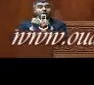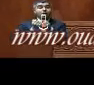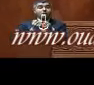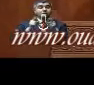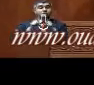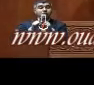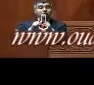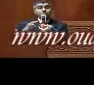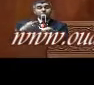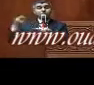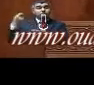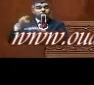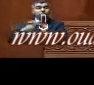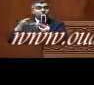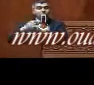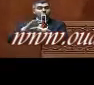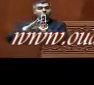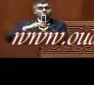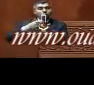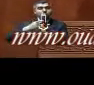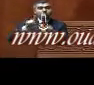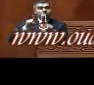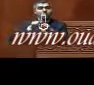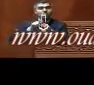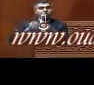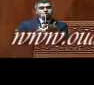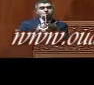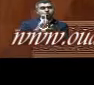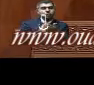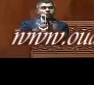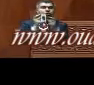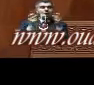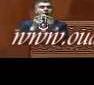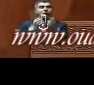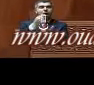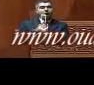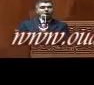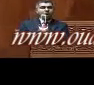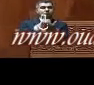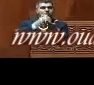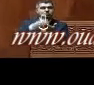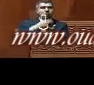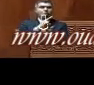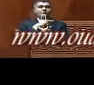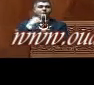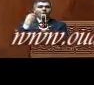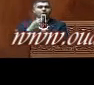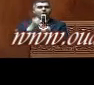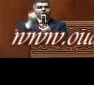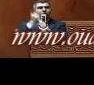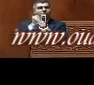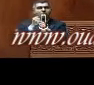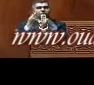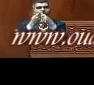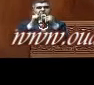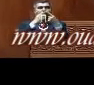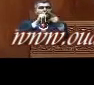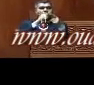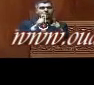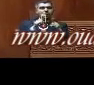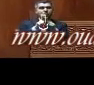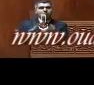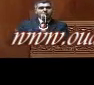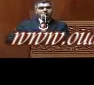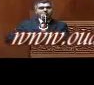تنمية اقتصادية أكبر عبر تشجيع الاستثمار والمقاولة. لذلك فإن الحكومة تعمل على مختلف هذه المستويات